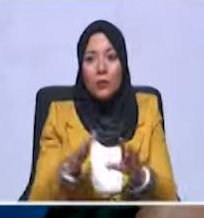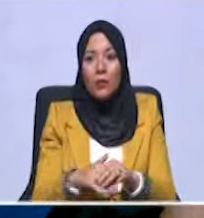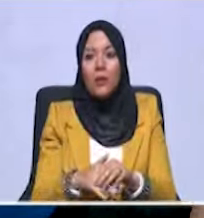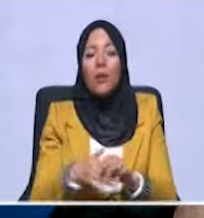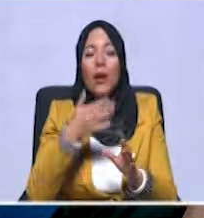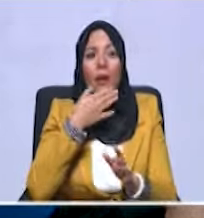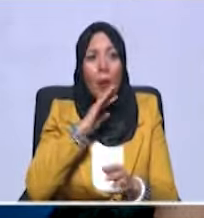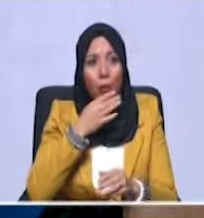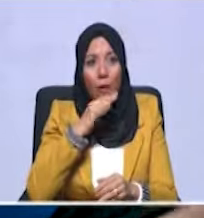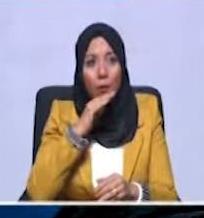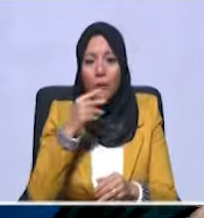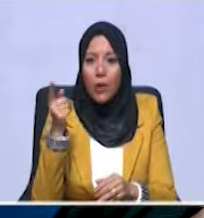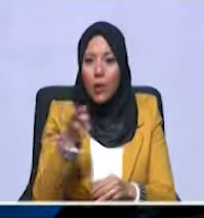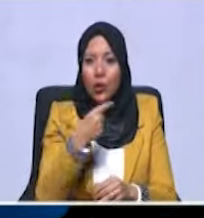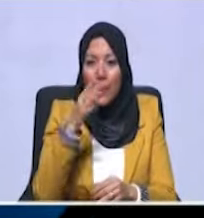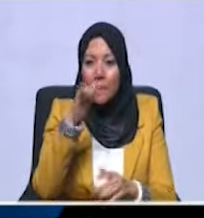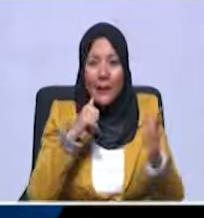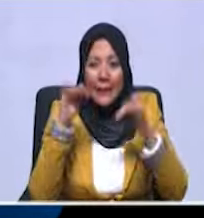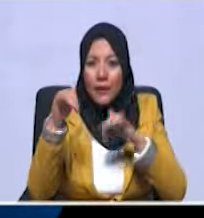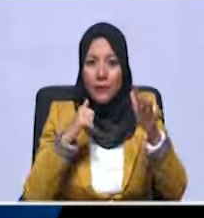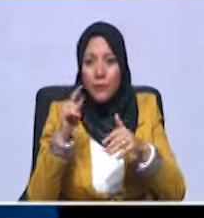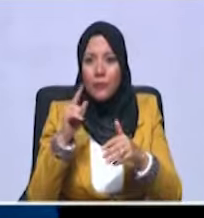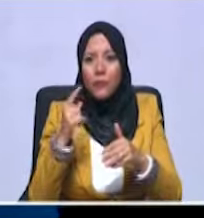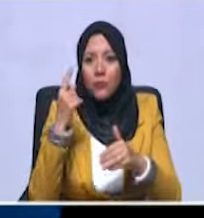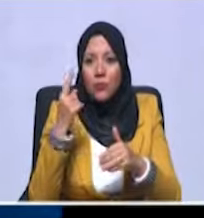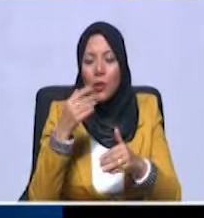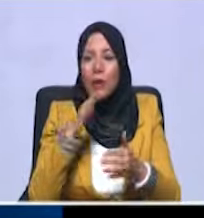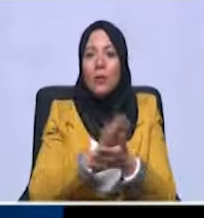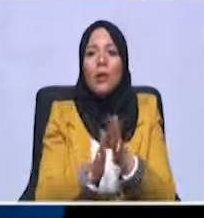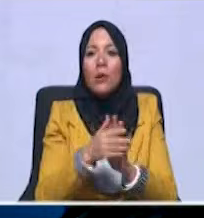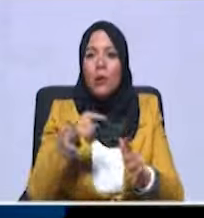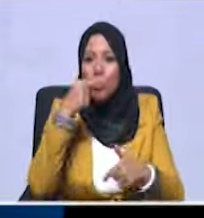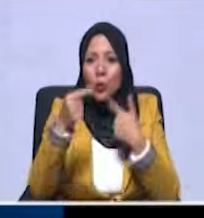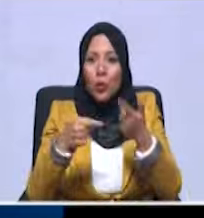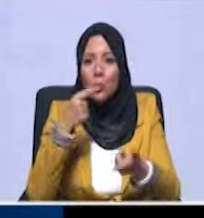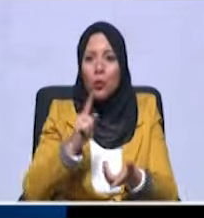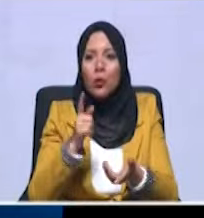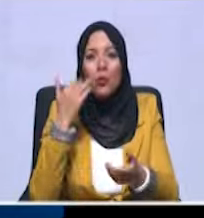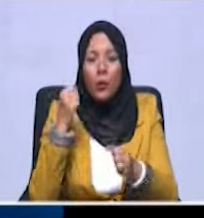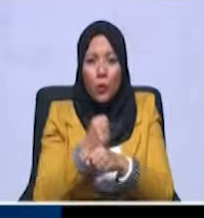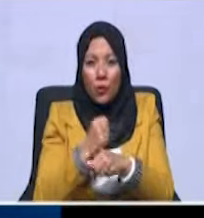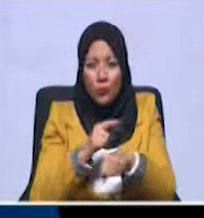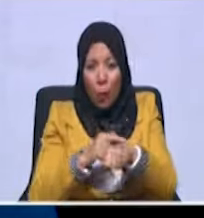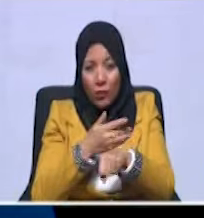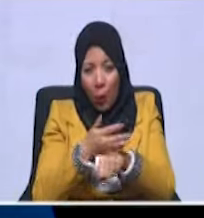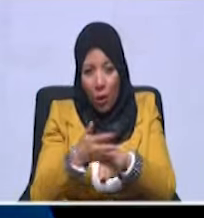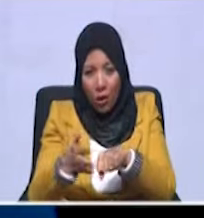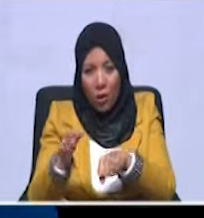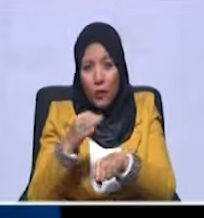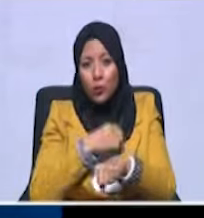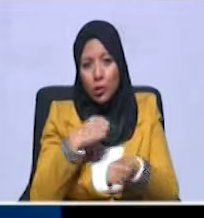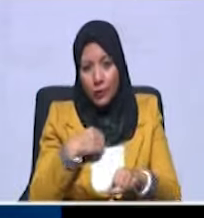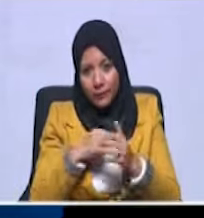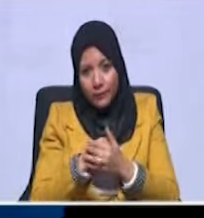والحمد لله يعني ما حدش كان بيجي، واحنا كمان ما كناش بنقول ان هو بيقعد فترة طويلة في المستشفى، لان انا كنت